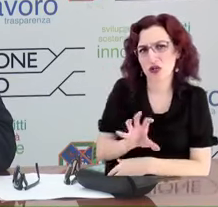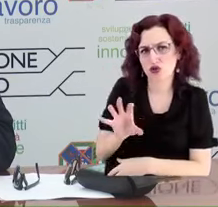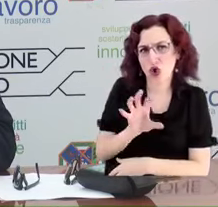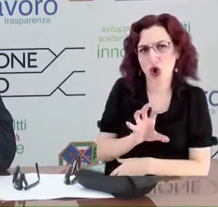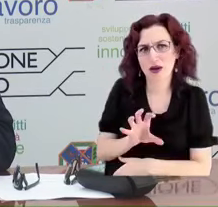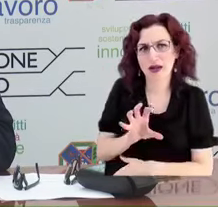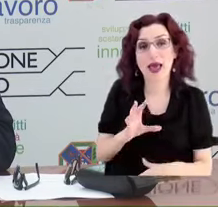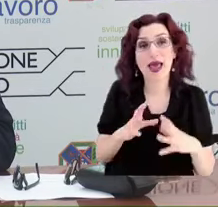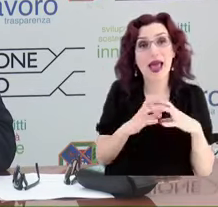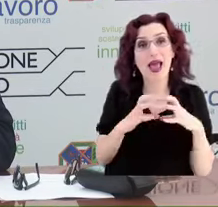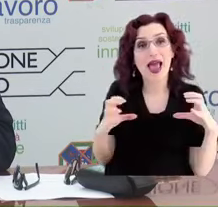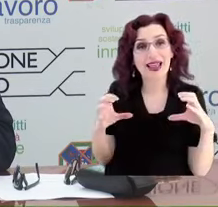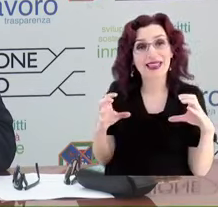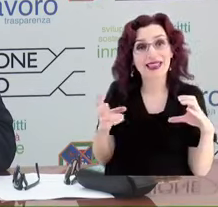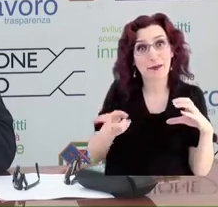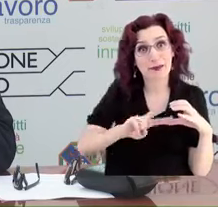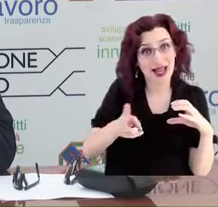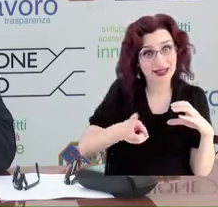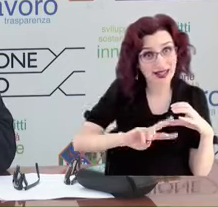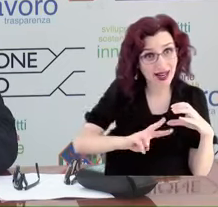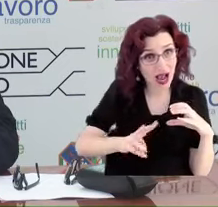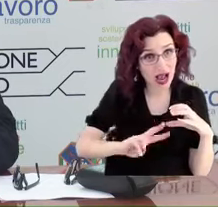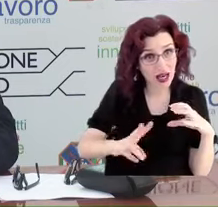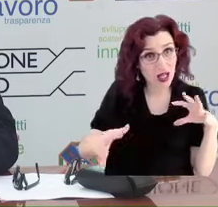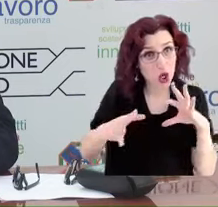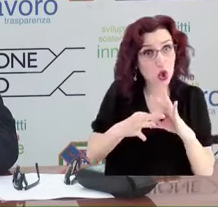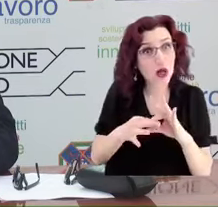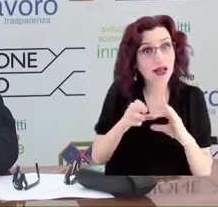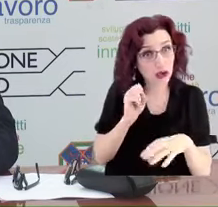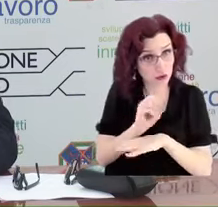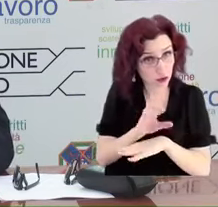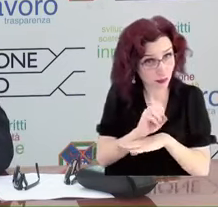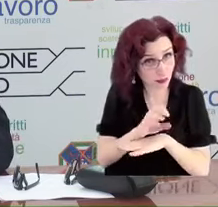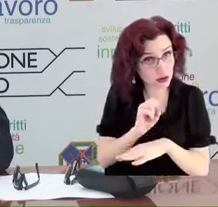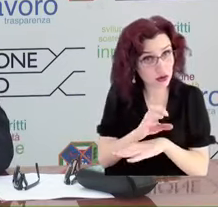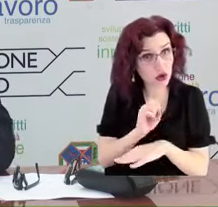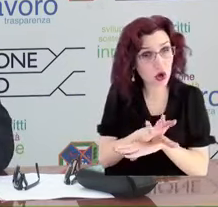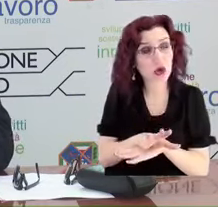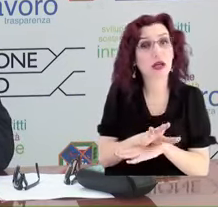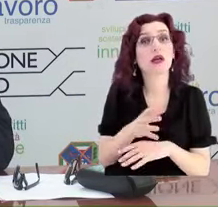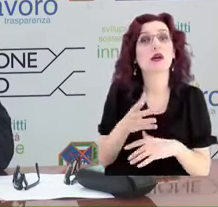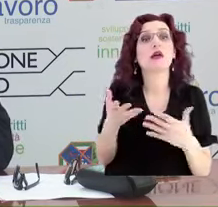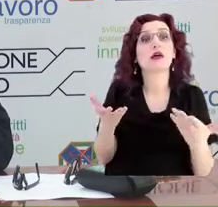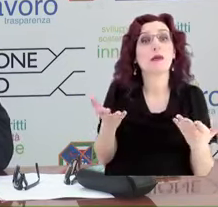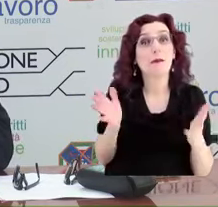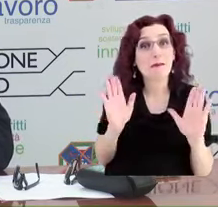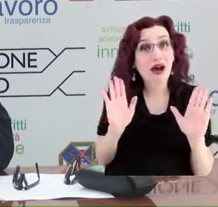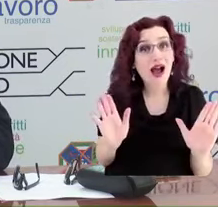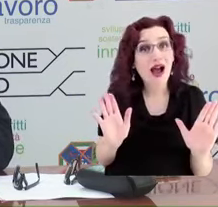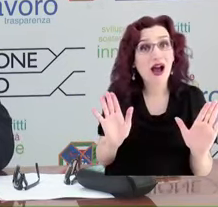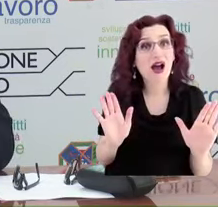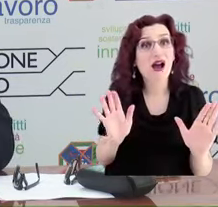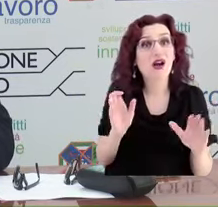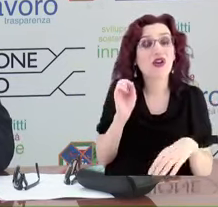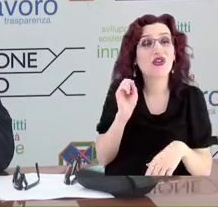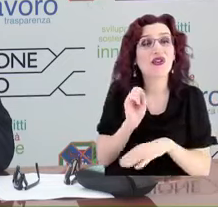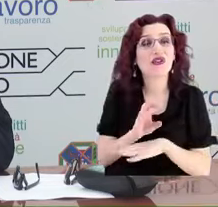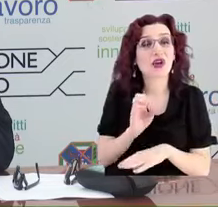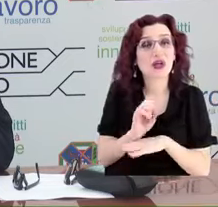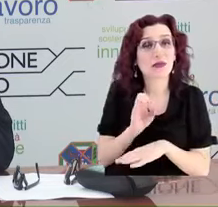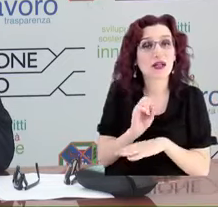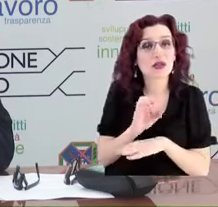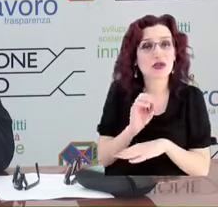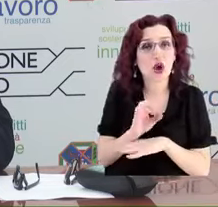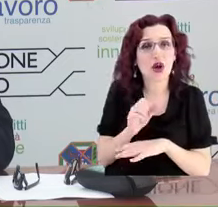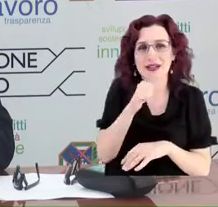un'attenzione particolare al tema della formazione non una formazione per avere un titolo di chiudere nel